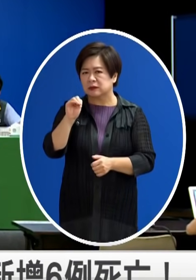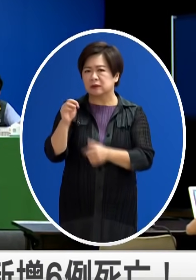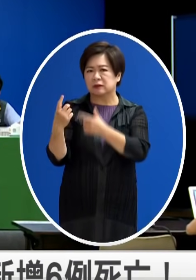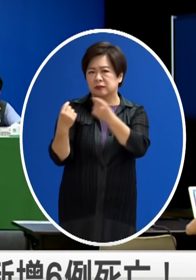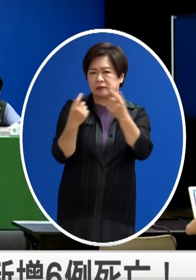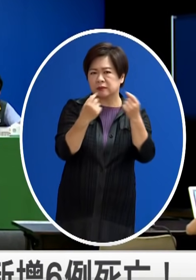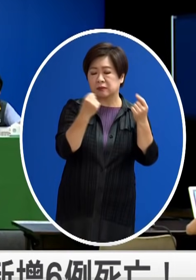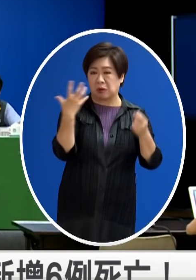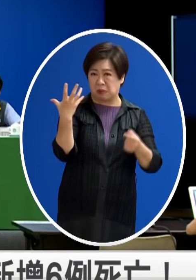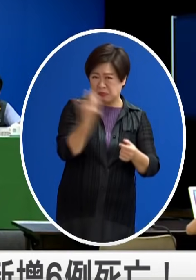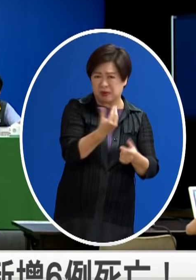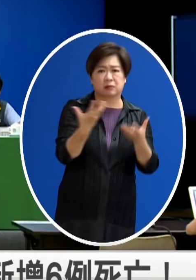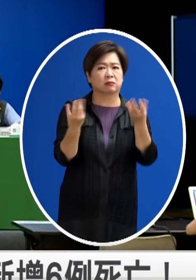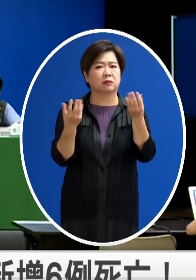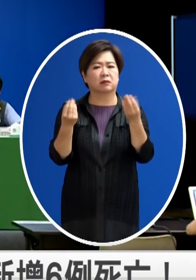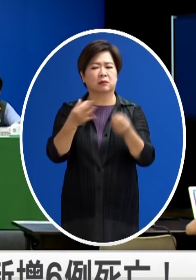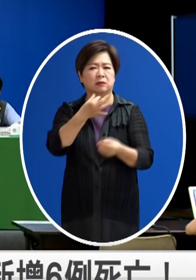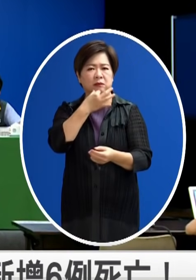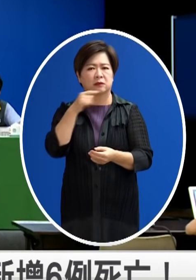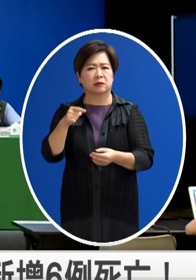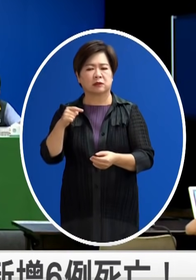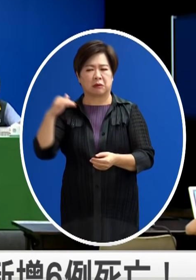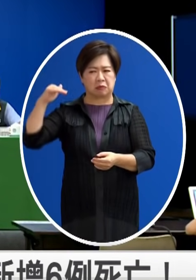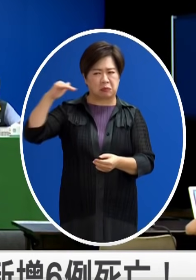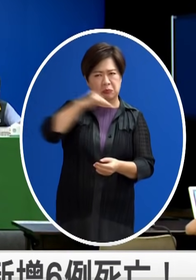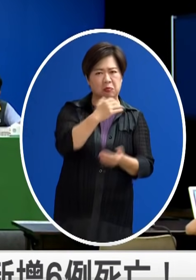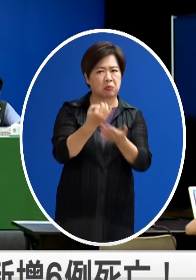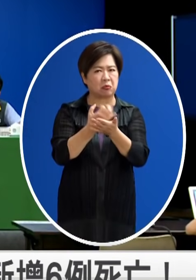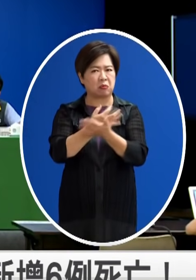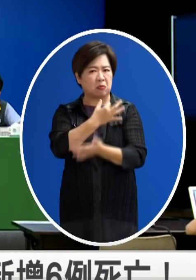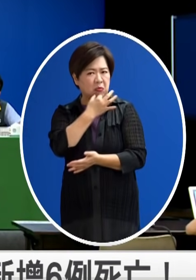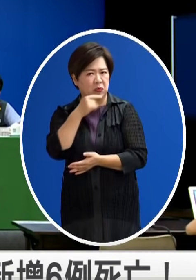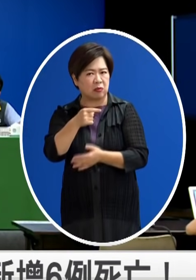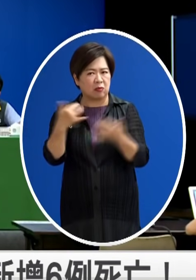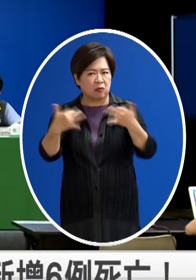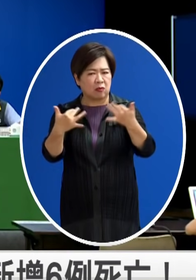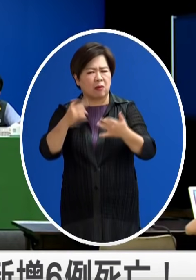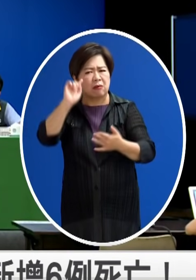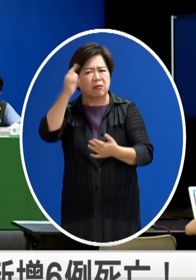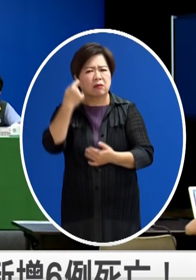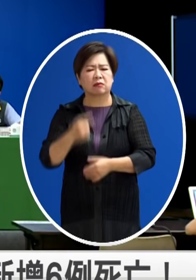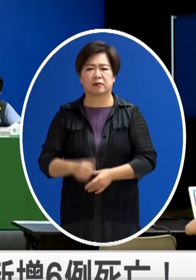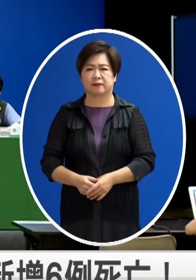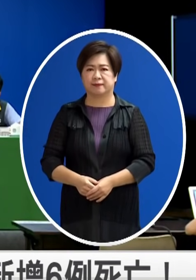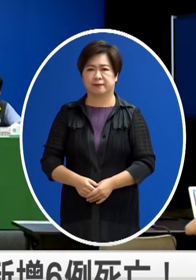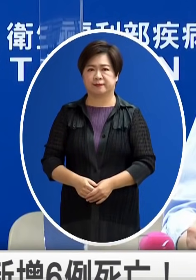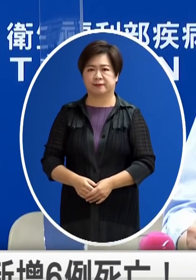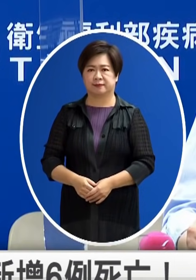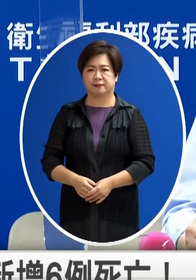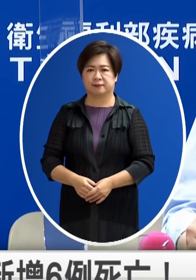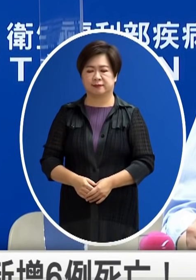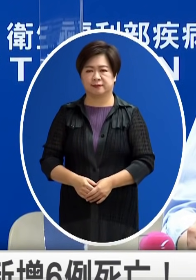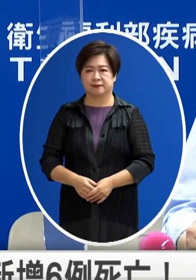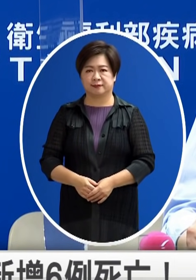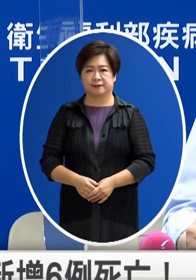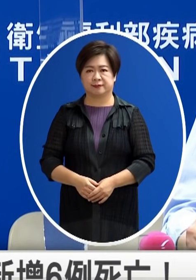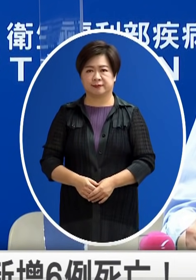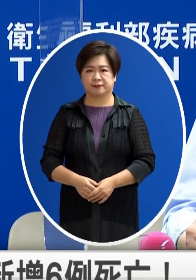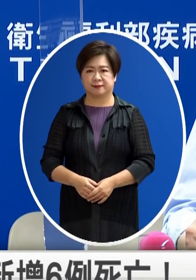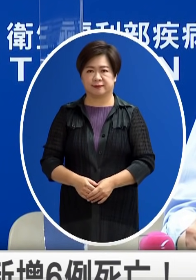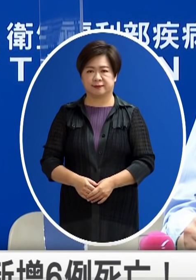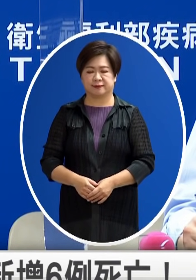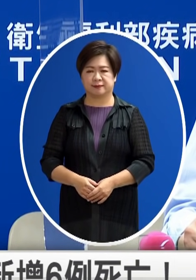不会意外这次没有明显的缓降期？觉得问题呢是出在哪里？谢谢。 没有